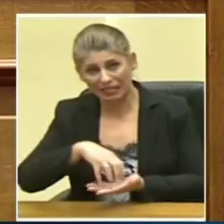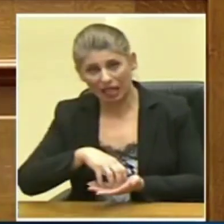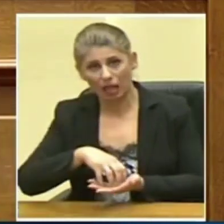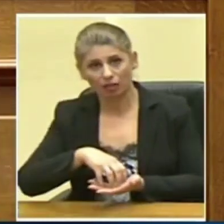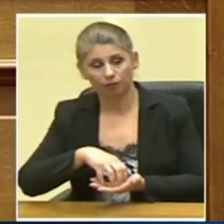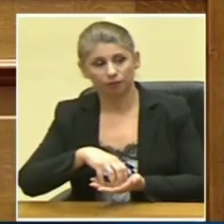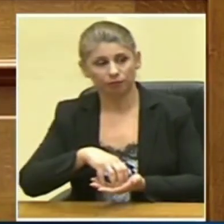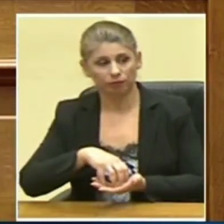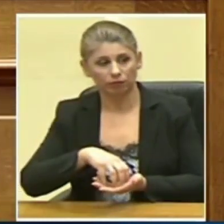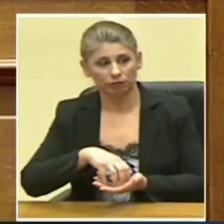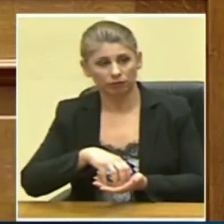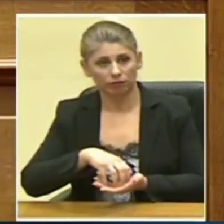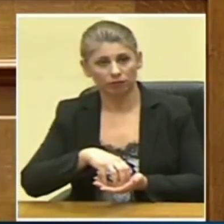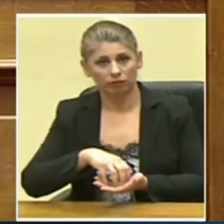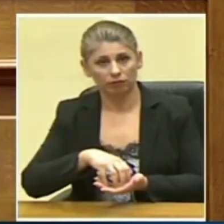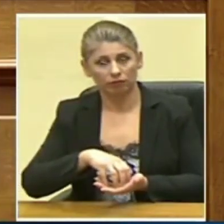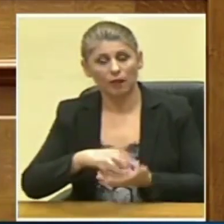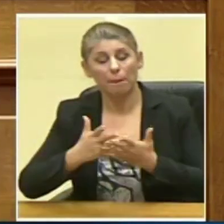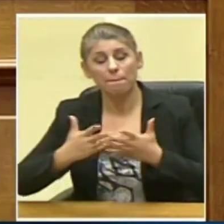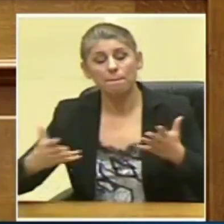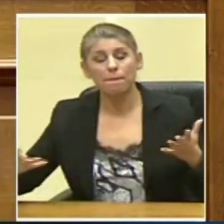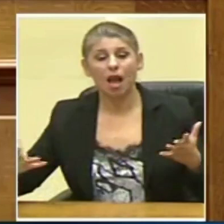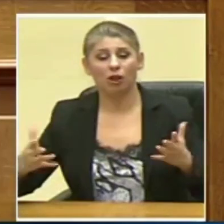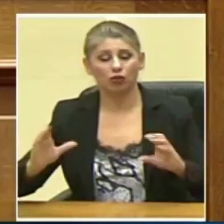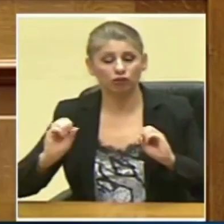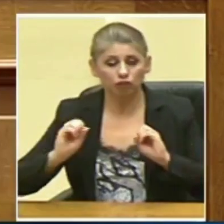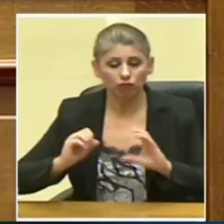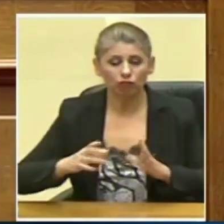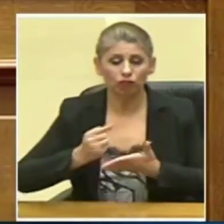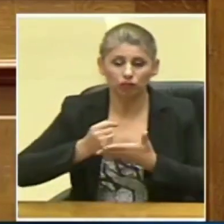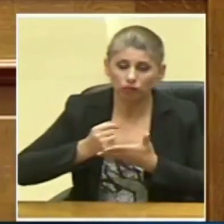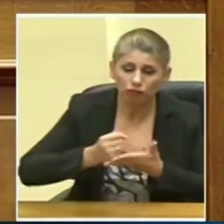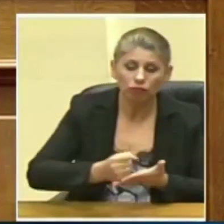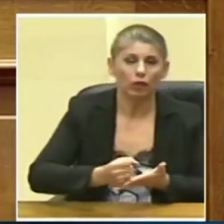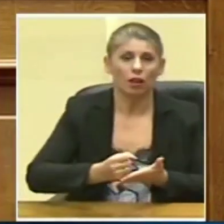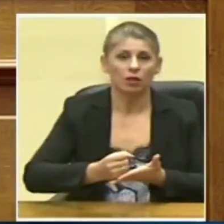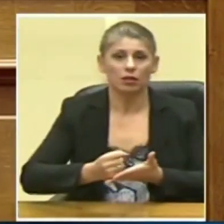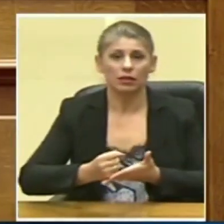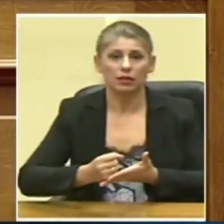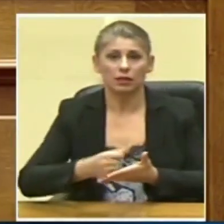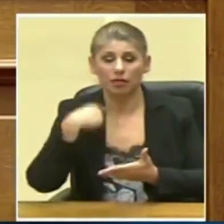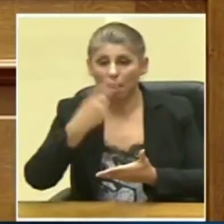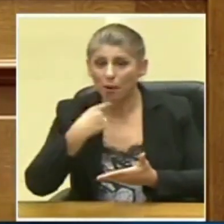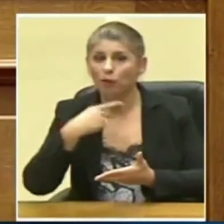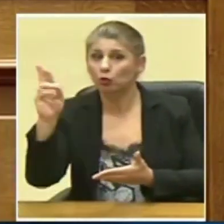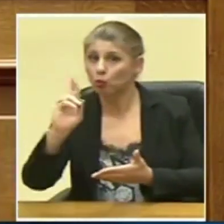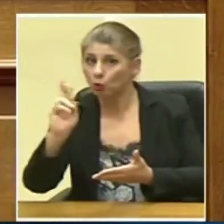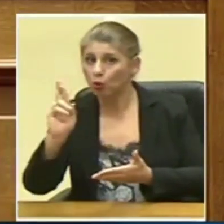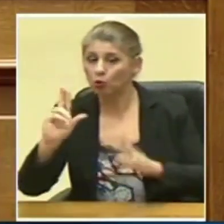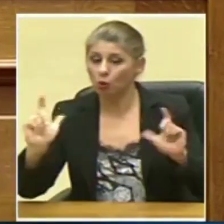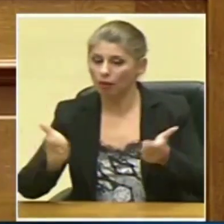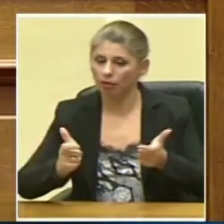ως μεγάλος έτσι ευεργέτης στη διαμόρφωση του ρωσικού έθνους και την χάνει ιδιαίτερης